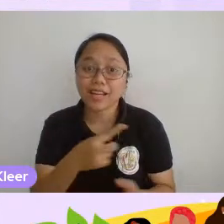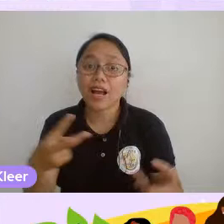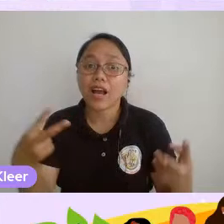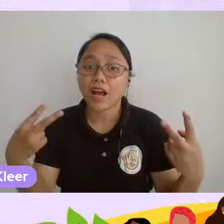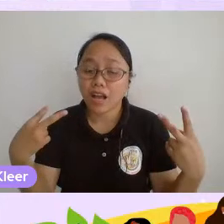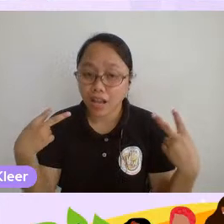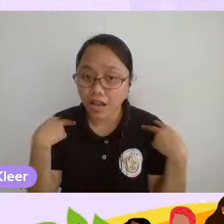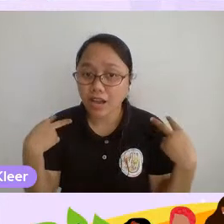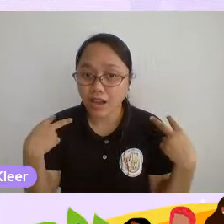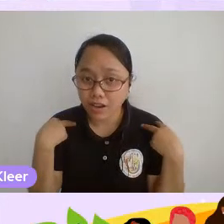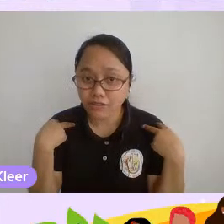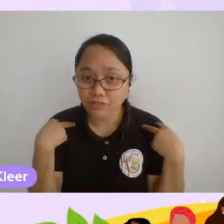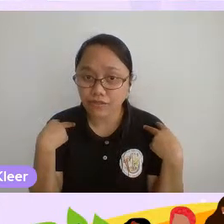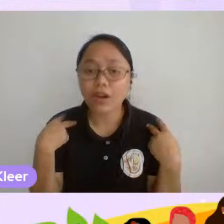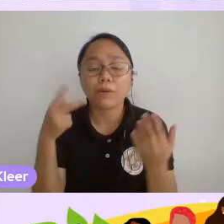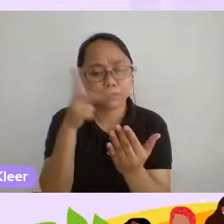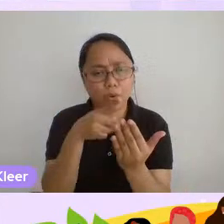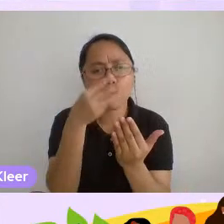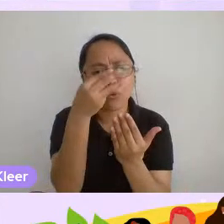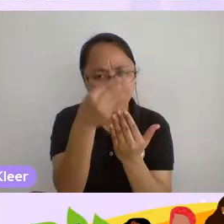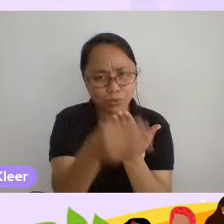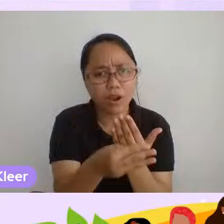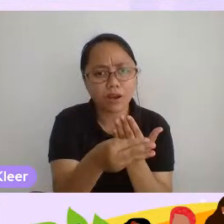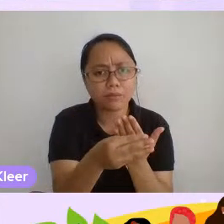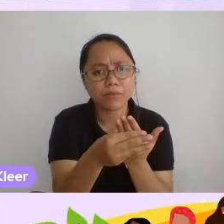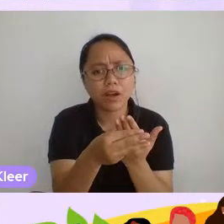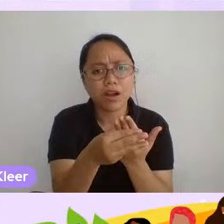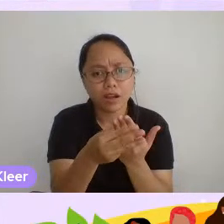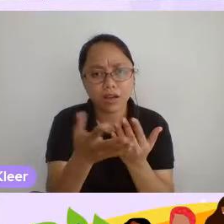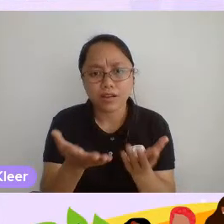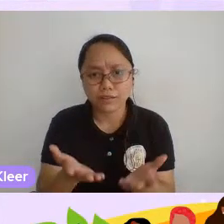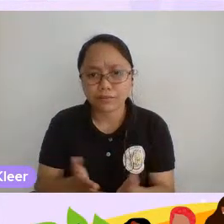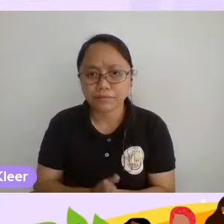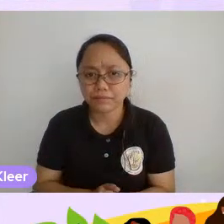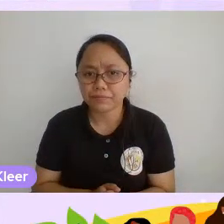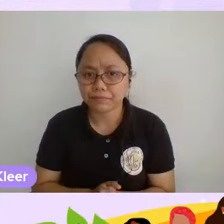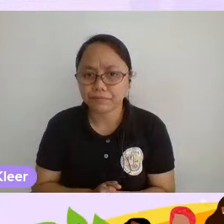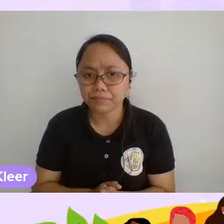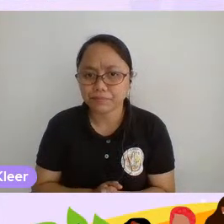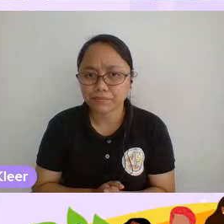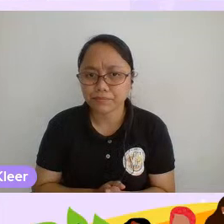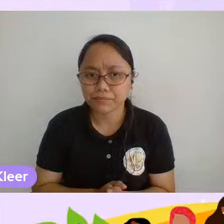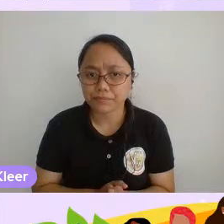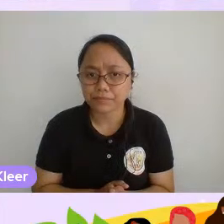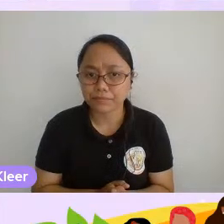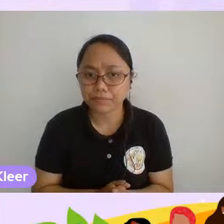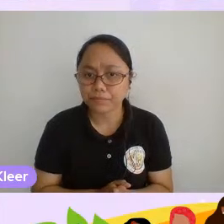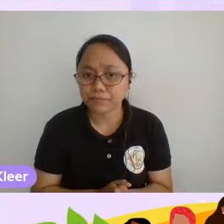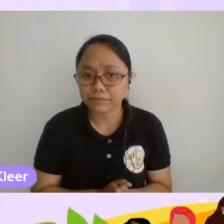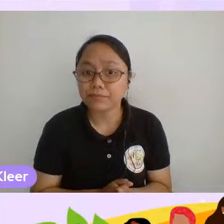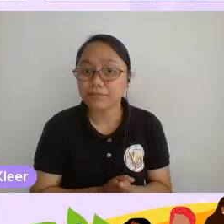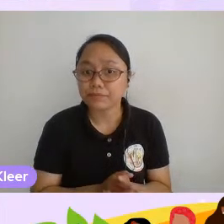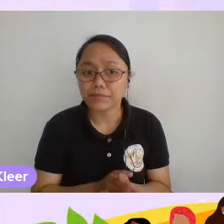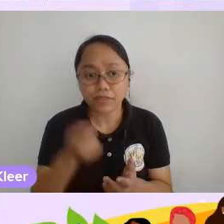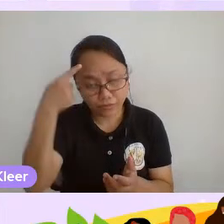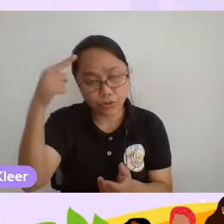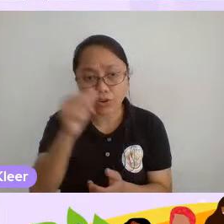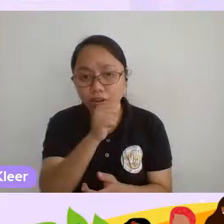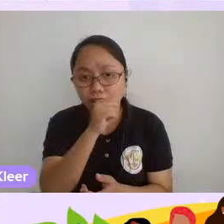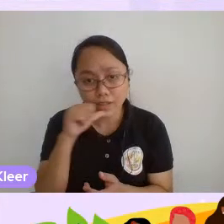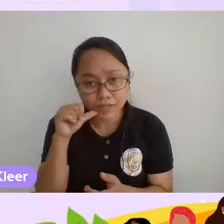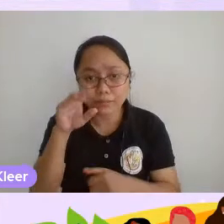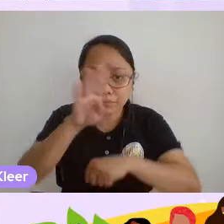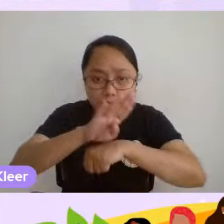ay yung ating regional AMAD or Agribusiness and Marketing